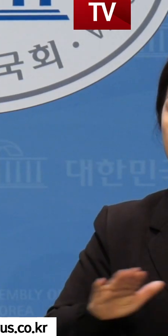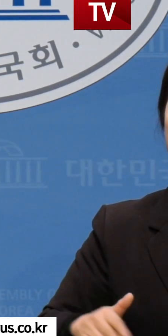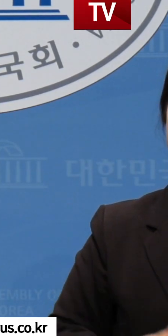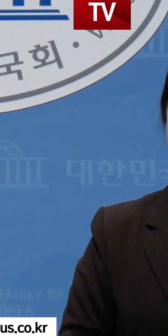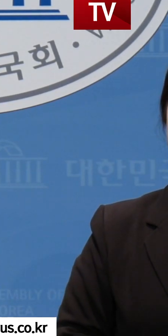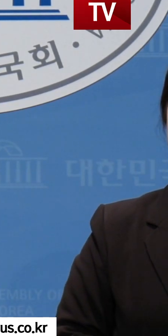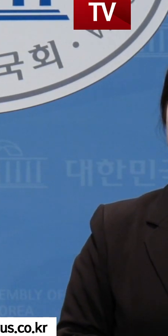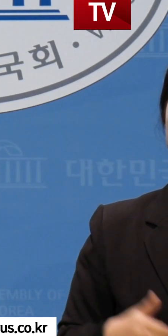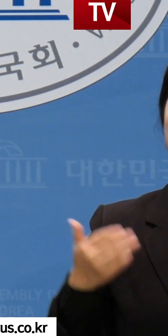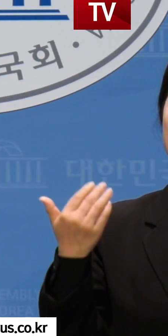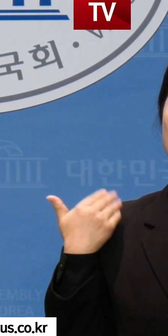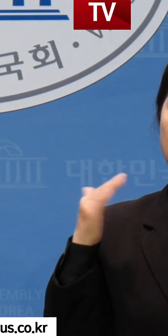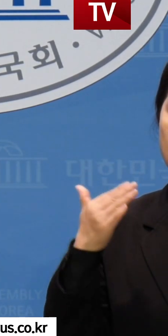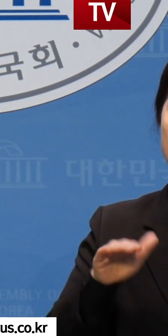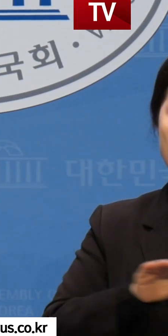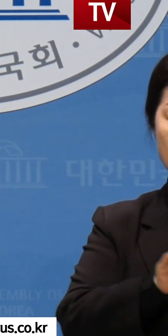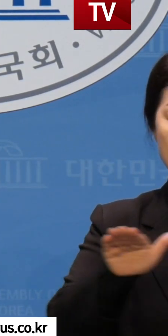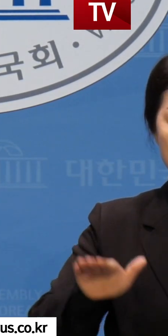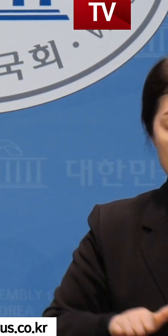최근 우리나라